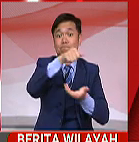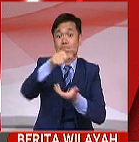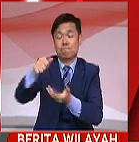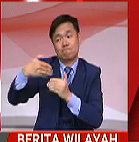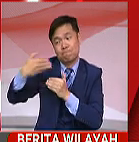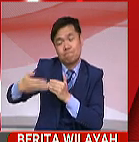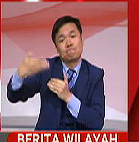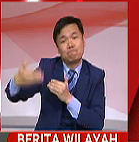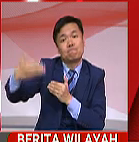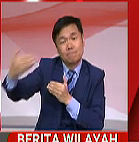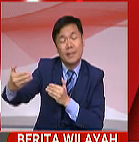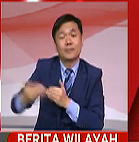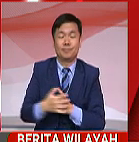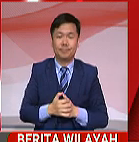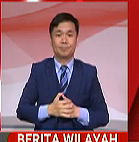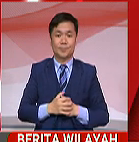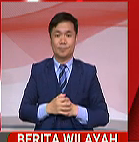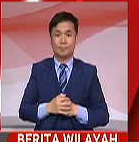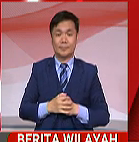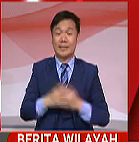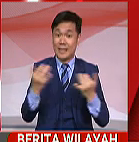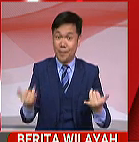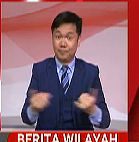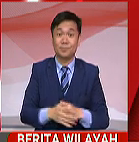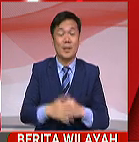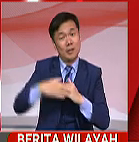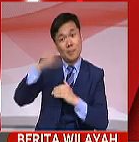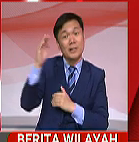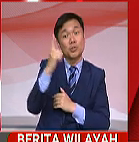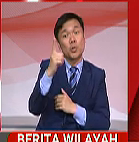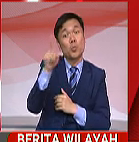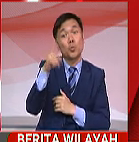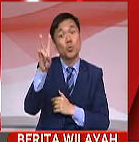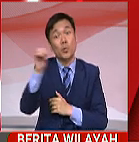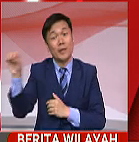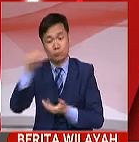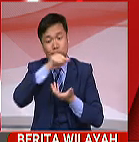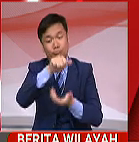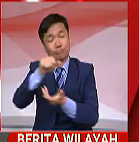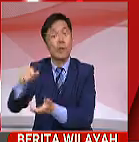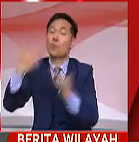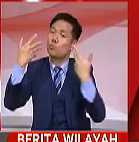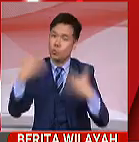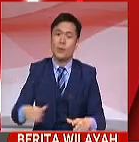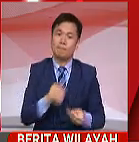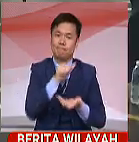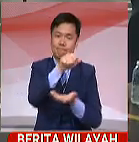secara berperingkat dalam tempoh terdekat ini. Setakat ini, lebih 1,700 bantuan bakul makanan telah